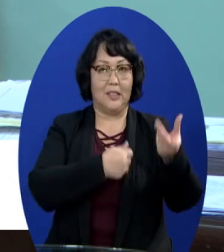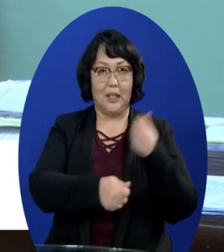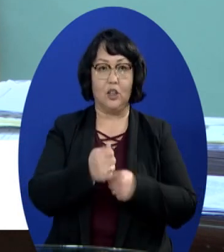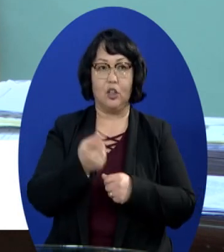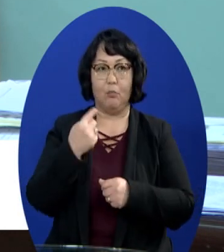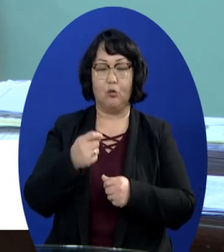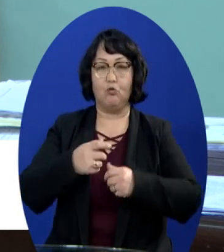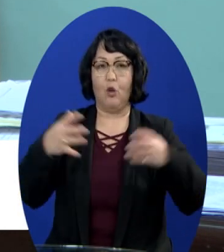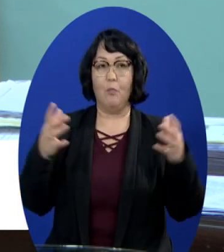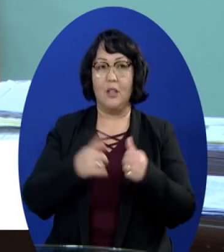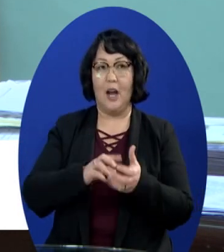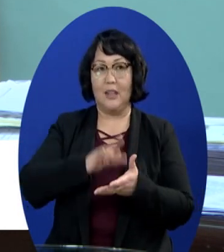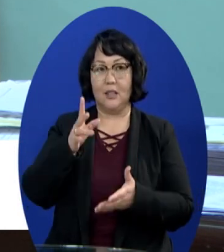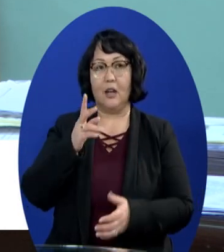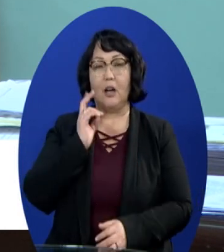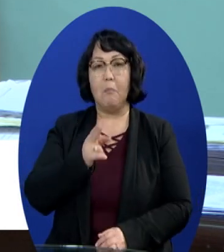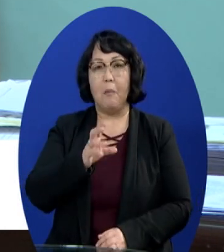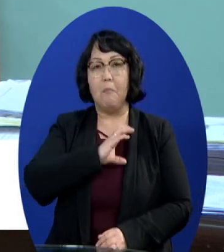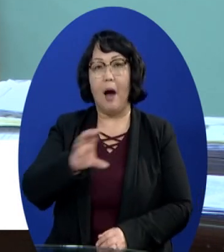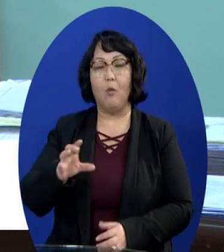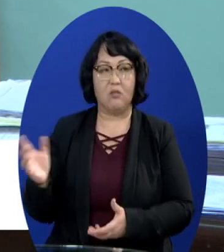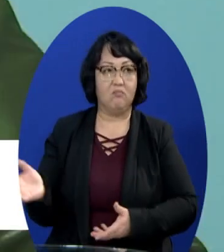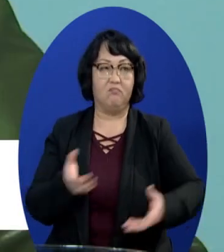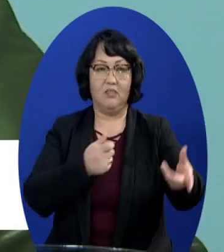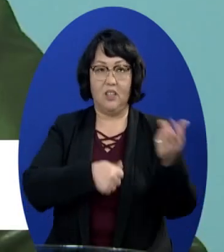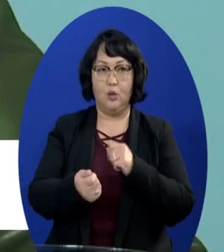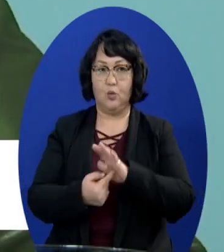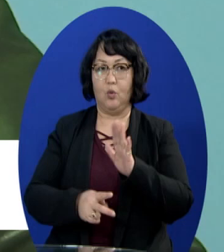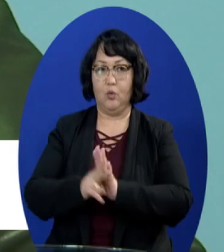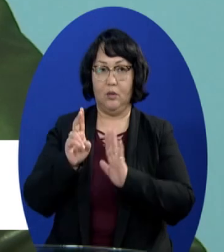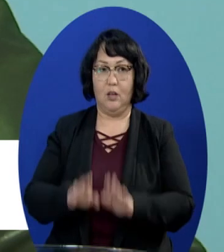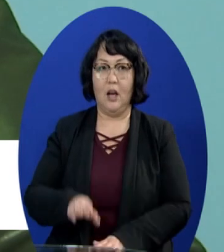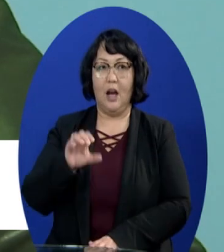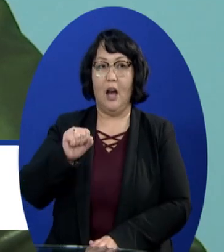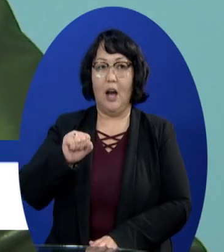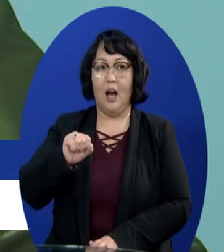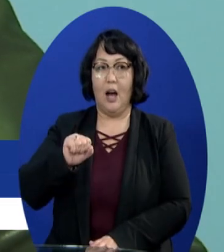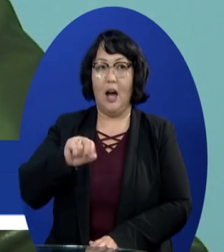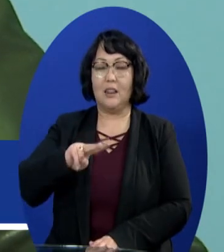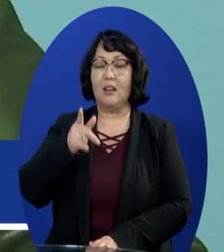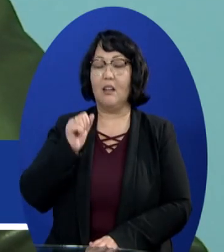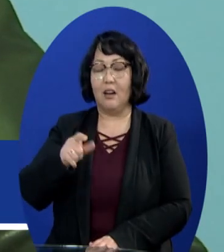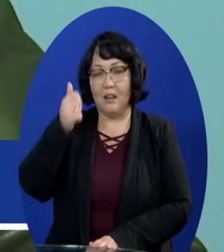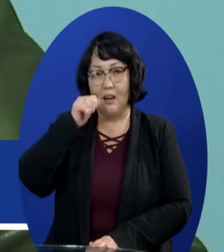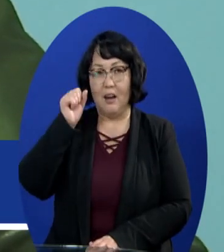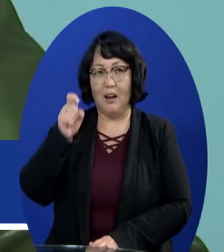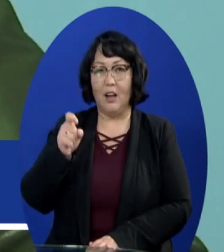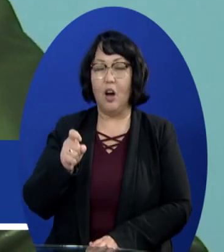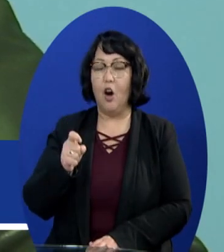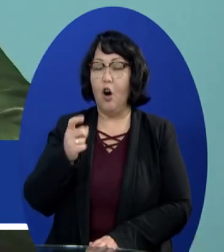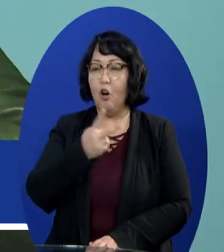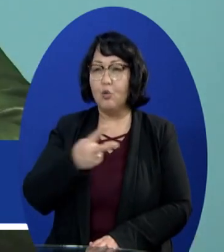одоо корпорациудад нийлүүлэлт хийх энэ боломжийн их үсрэг бол тавилаа. Алтан Гэрэл ахны 200 цуулах зүгээд